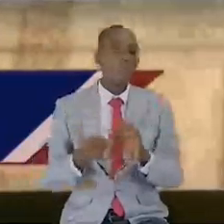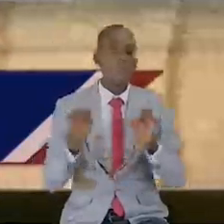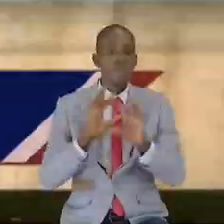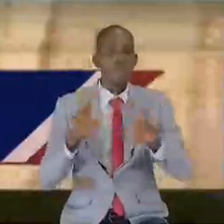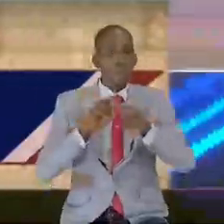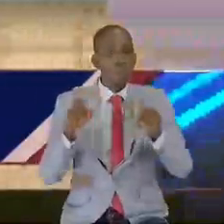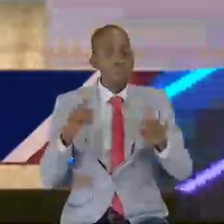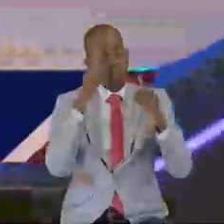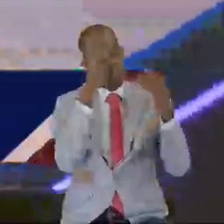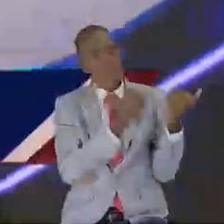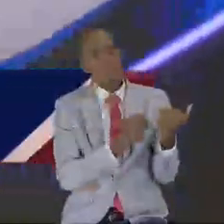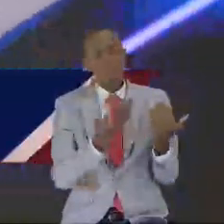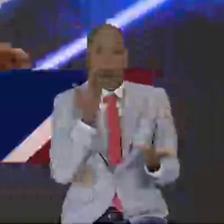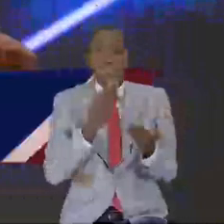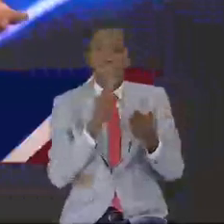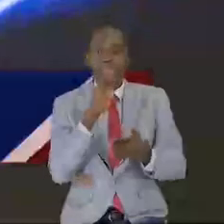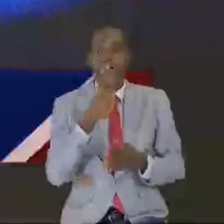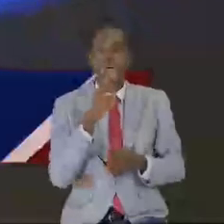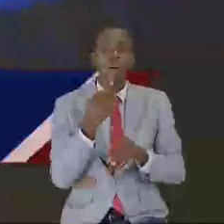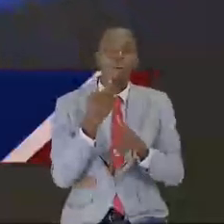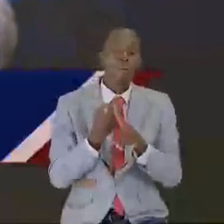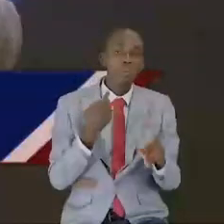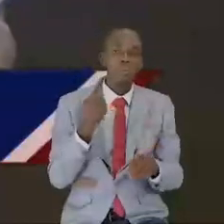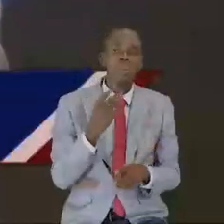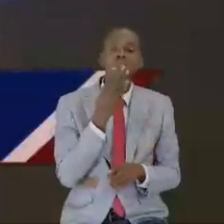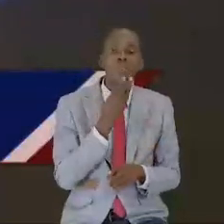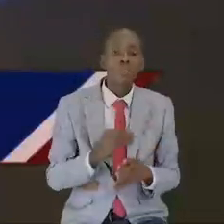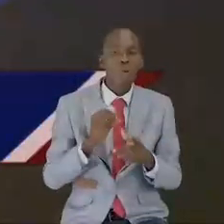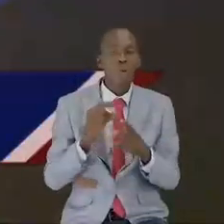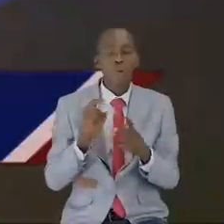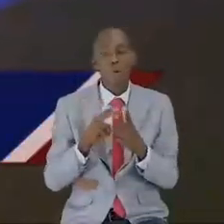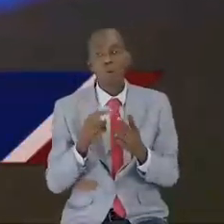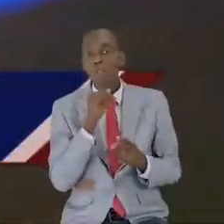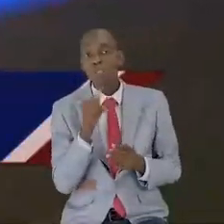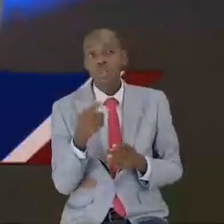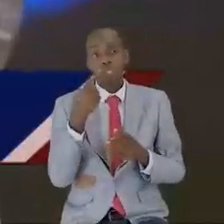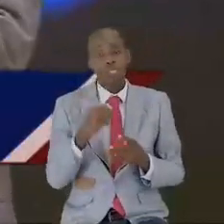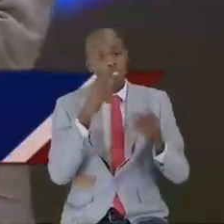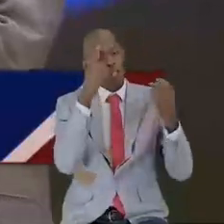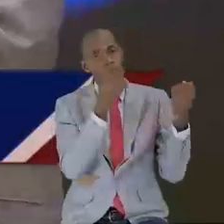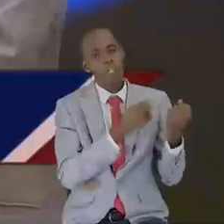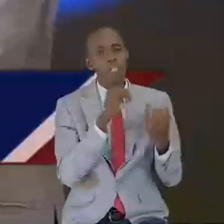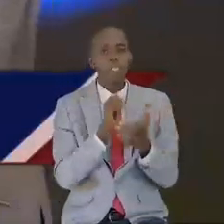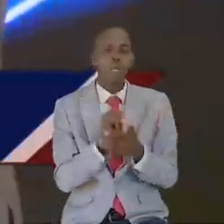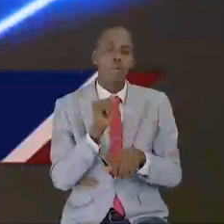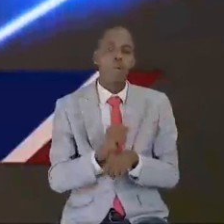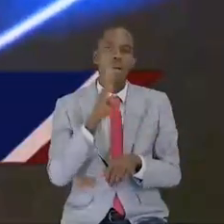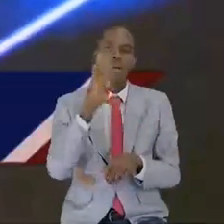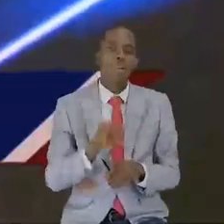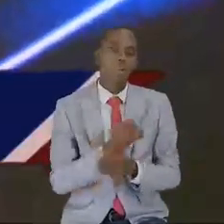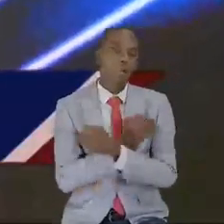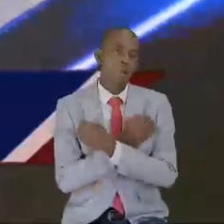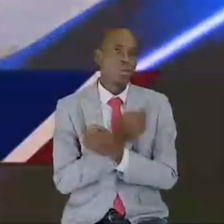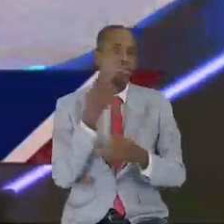la foi, que tu sois juif ou païen, la foi qui est agissante par l'amour, la charité. 1